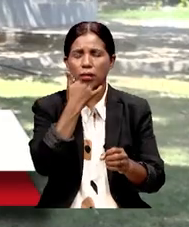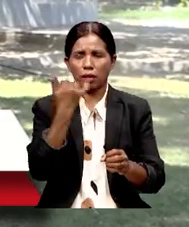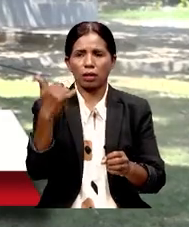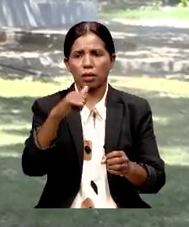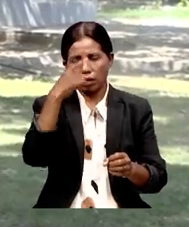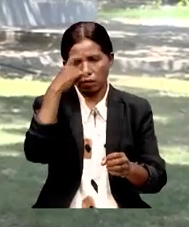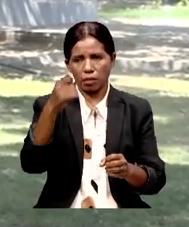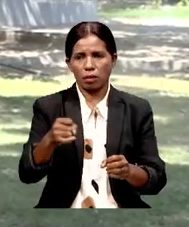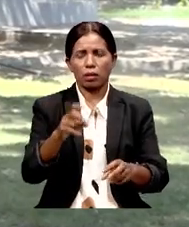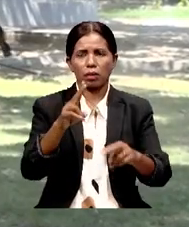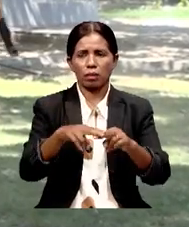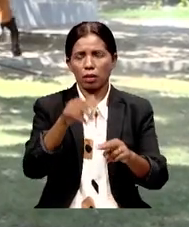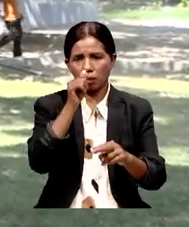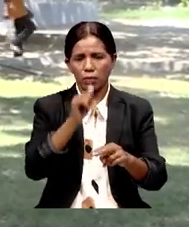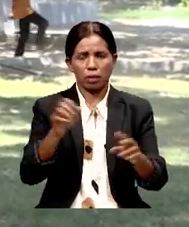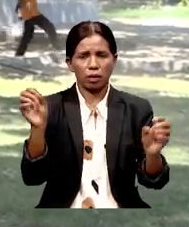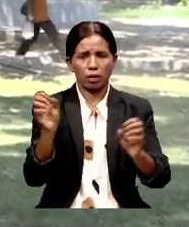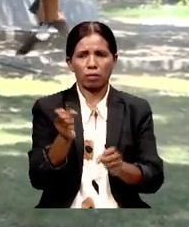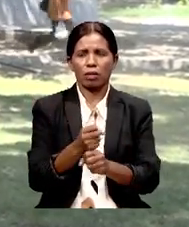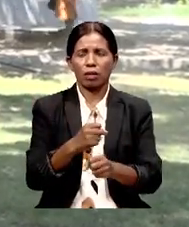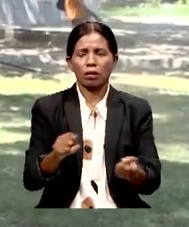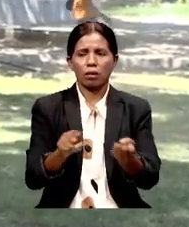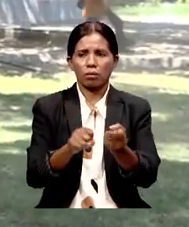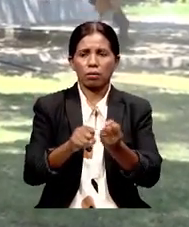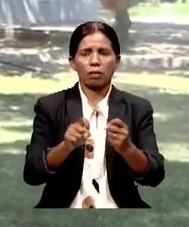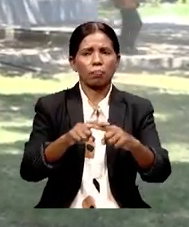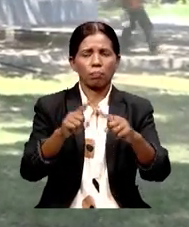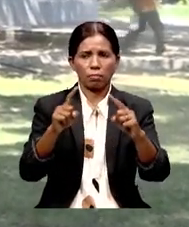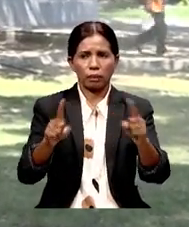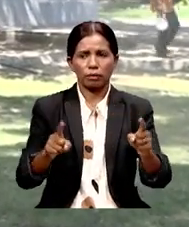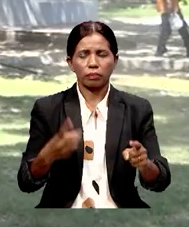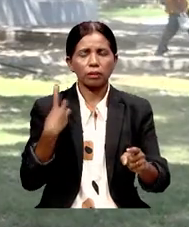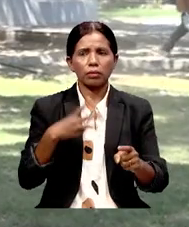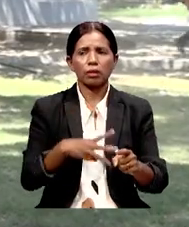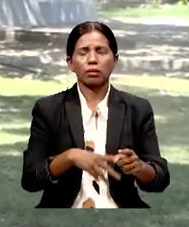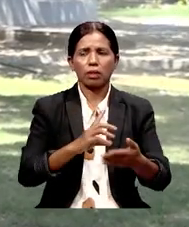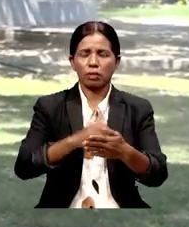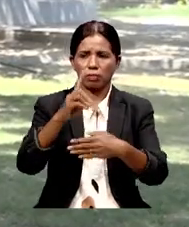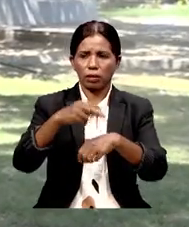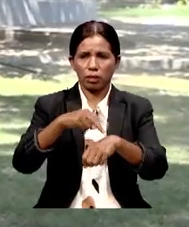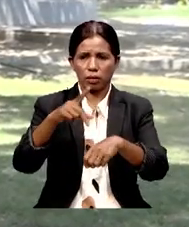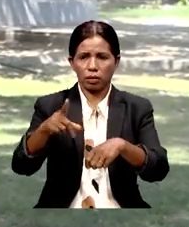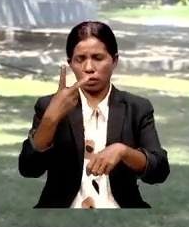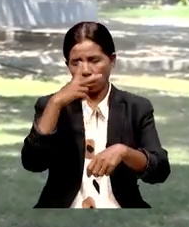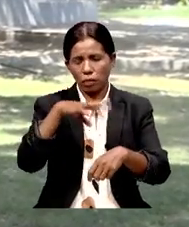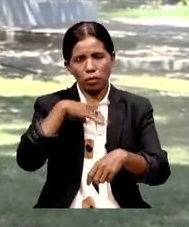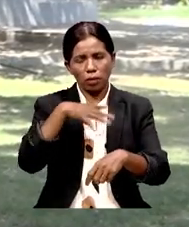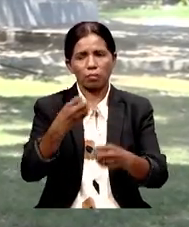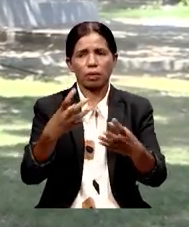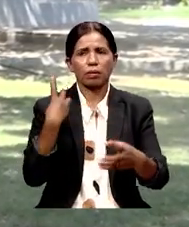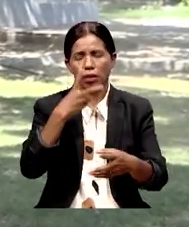la situr hakmate la koi halo contribuição ba itne desenvolvimento nacional ta malisu barak mesi ta hareret